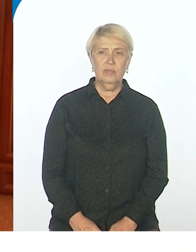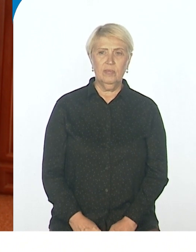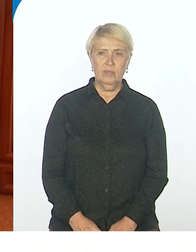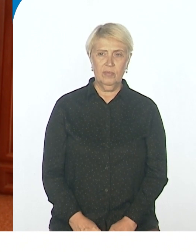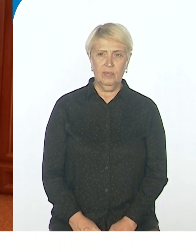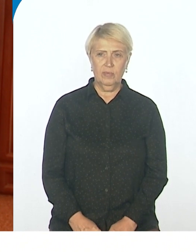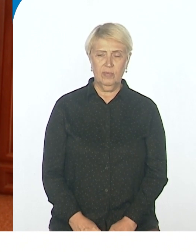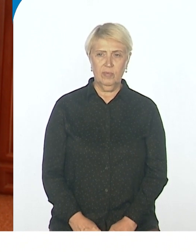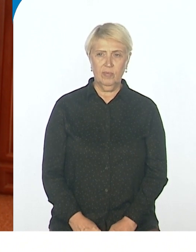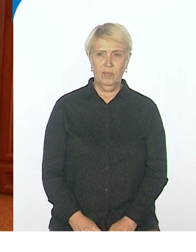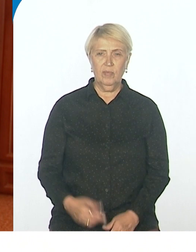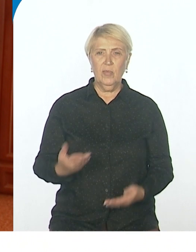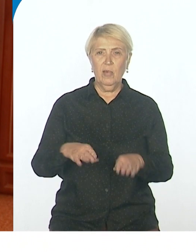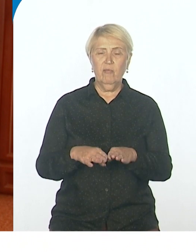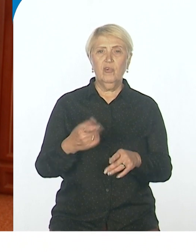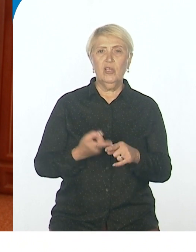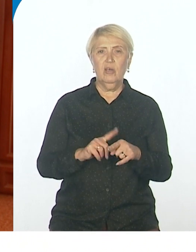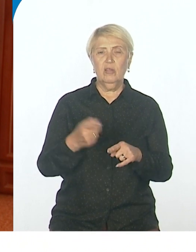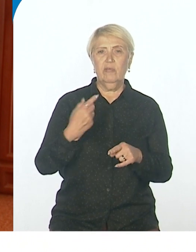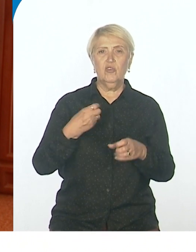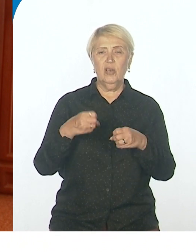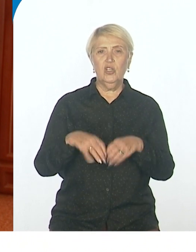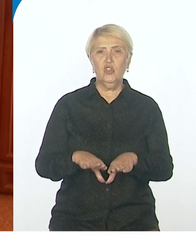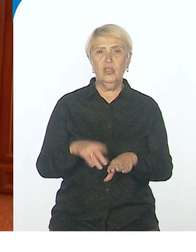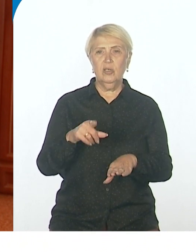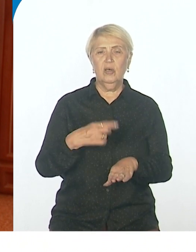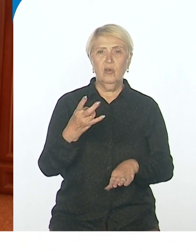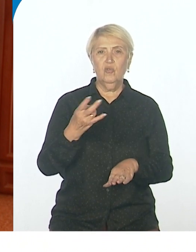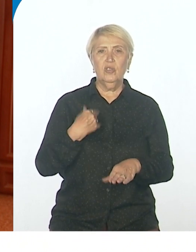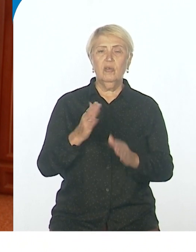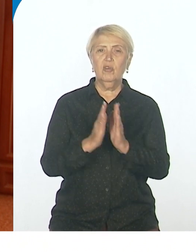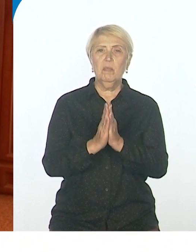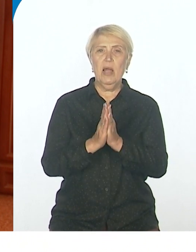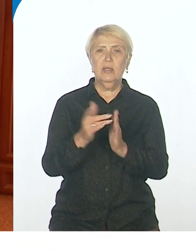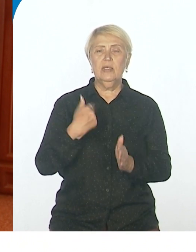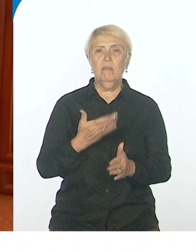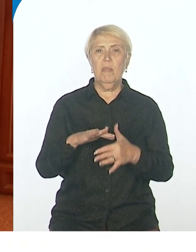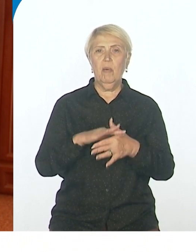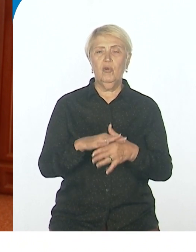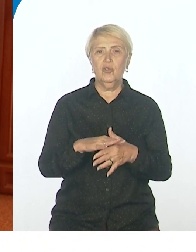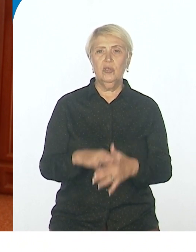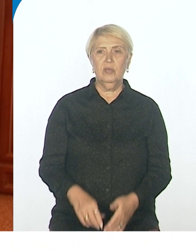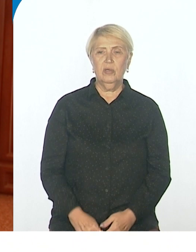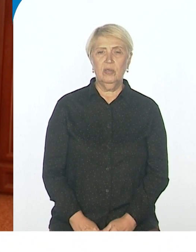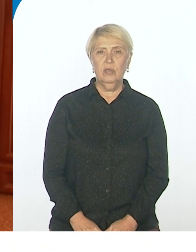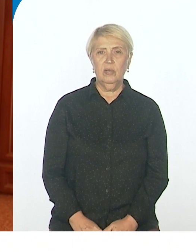связана. Ну вот я решил, раз мне надо помогать молитвы, будем пробовать. Начал